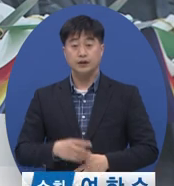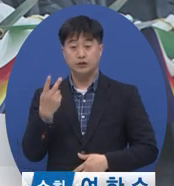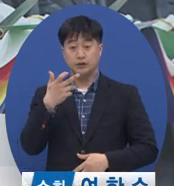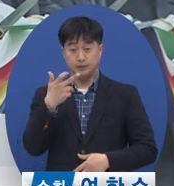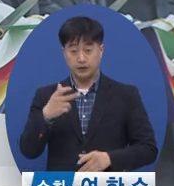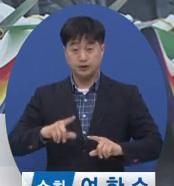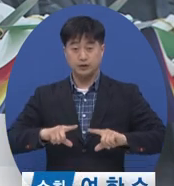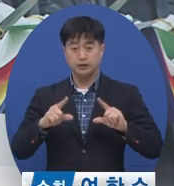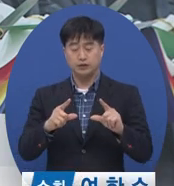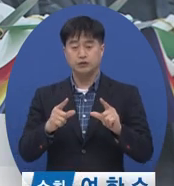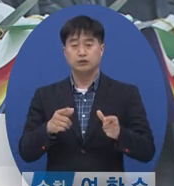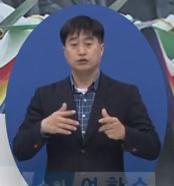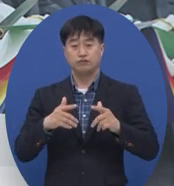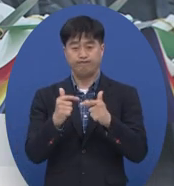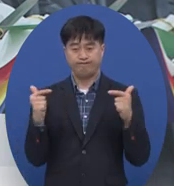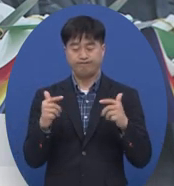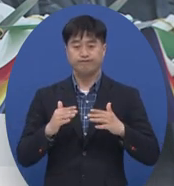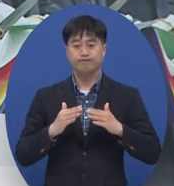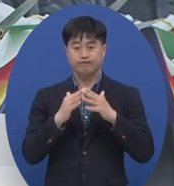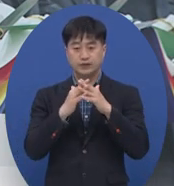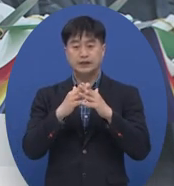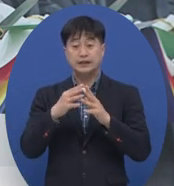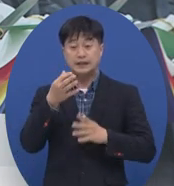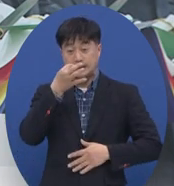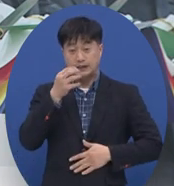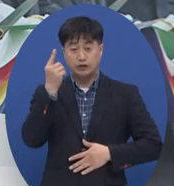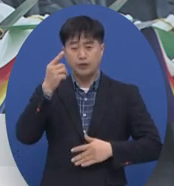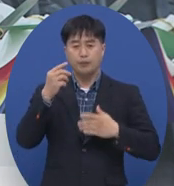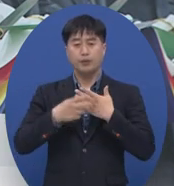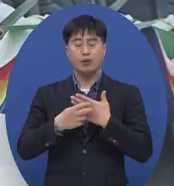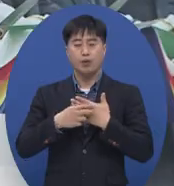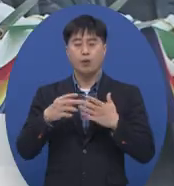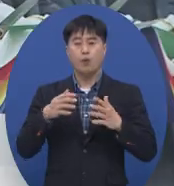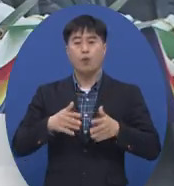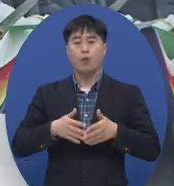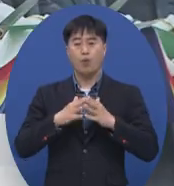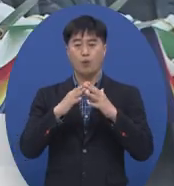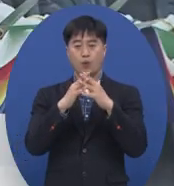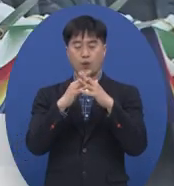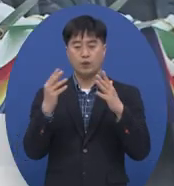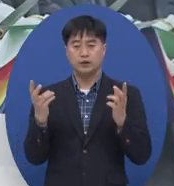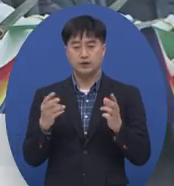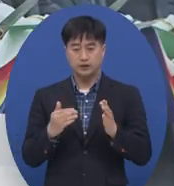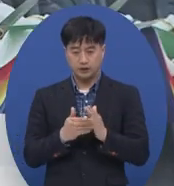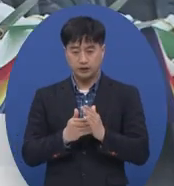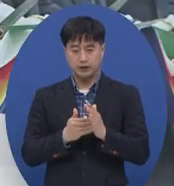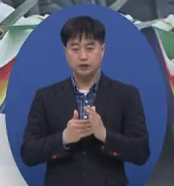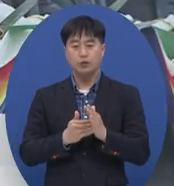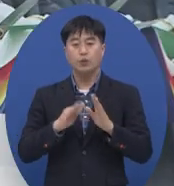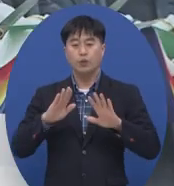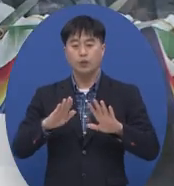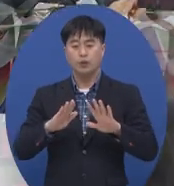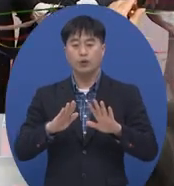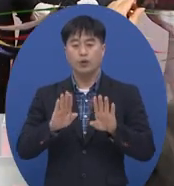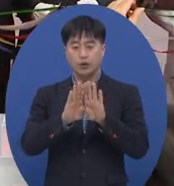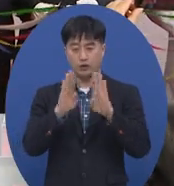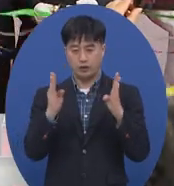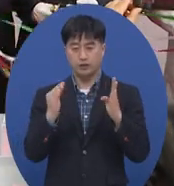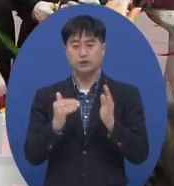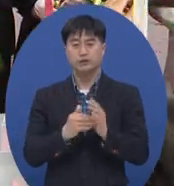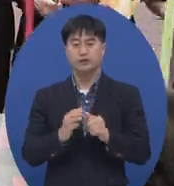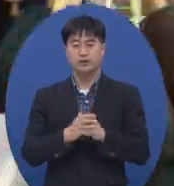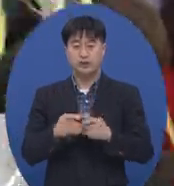지난 2017년 중축 에 들어간 경기도 려원 2000 병원이 공사를 마치고 24일 오늘 개원식을 열었습니다